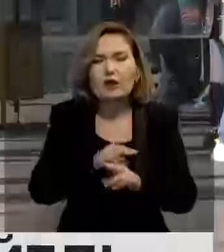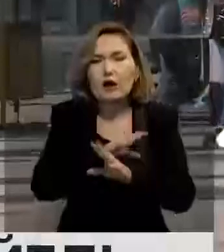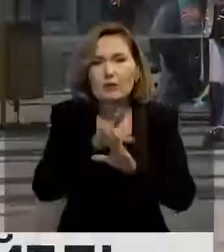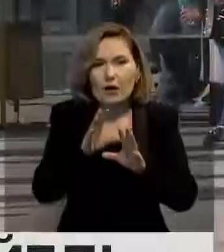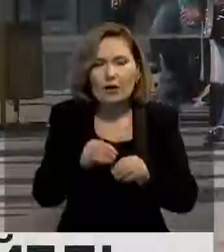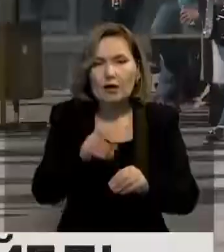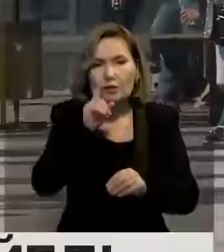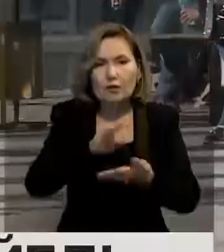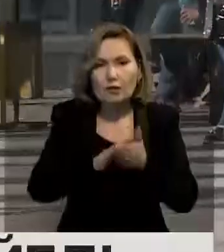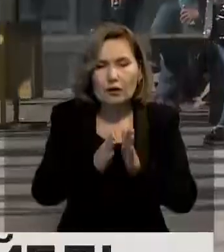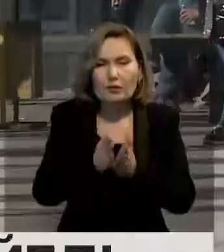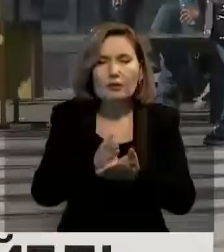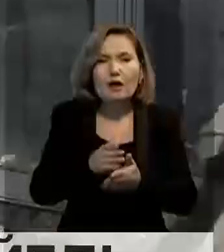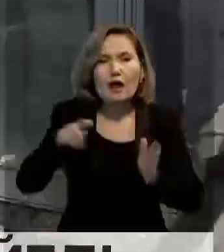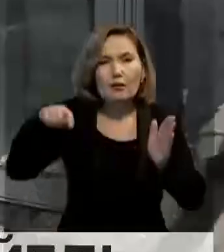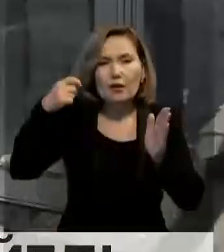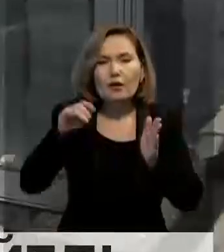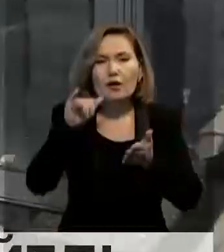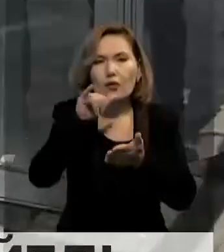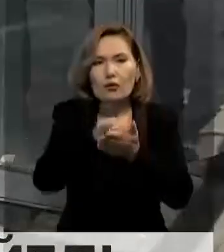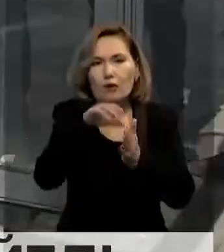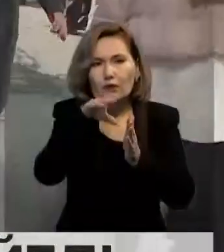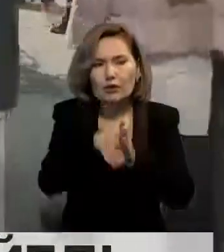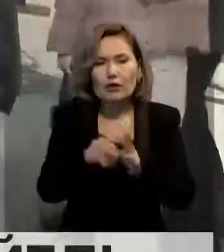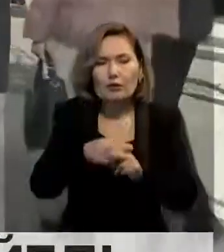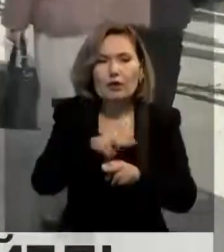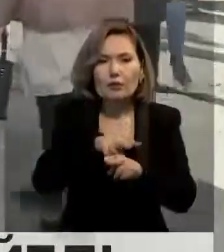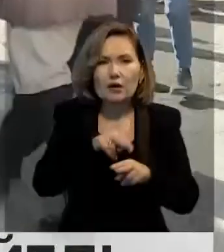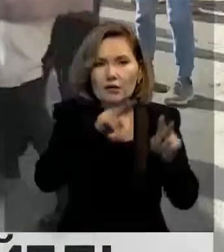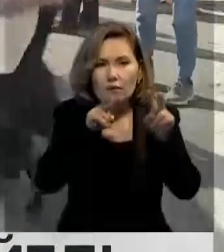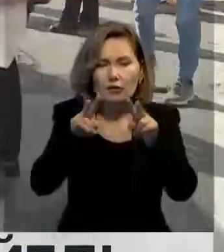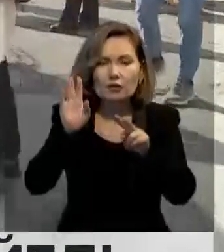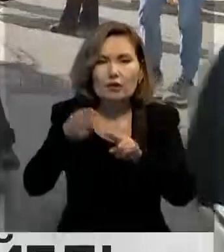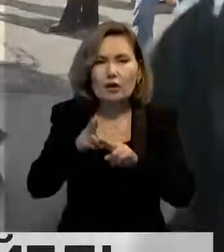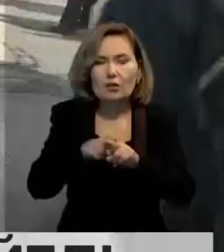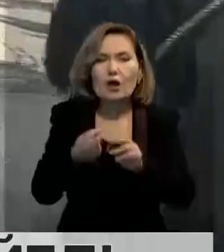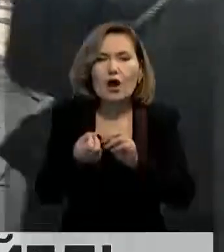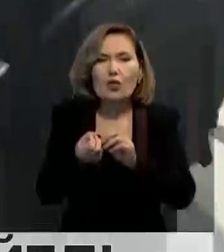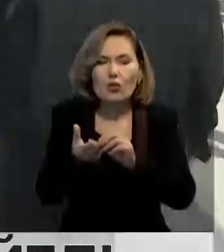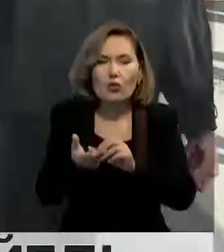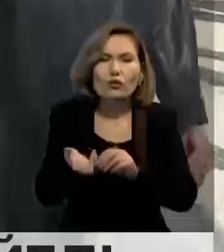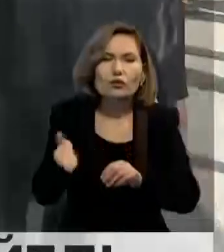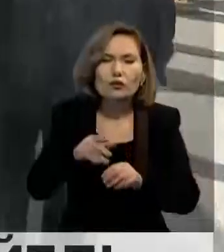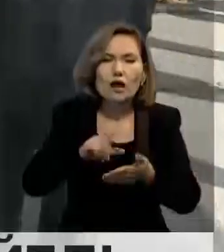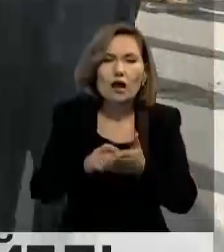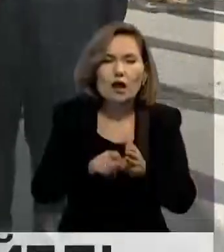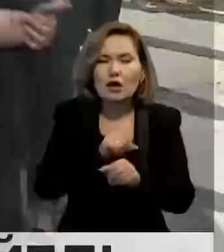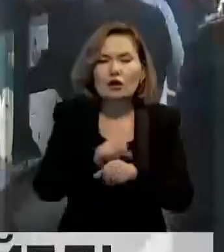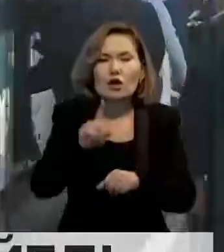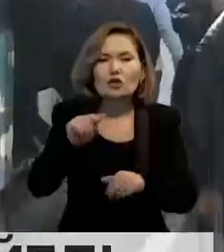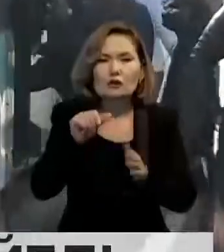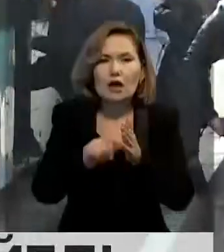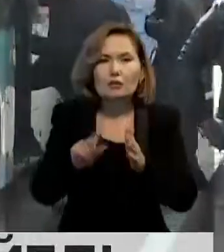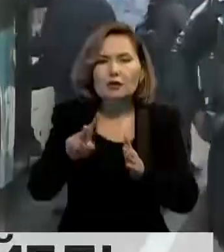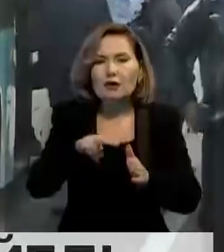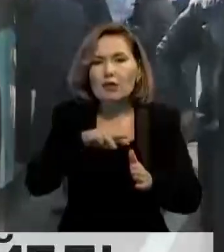өтеді. Ондағы бейне бақылау камераларын тиісті мамандар немесе полицейлер бақылап отырады. 10 аялдамаға бас аяғы 162 миллион теңге